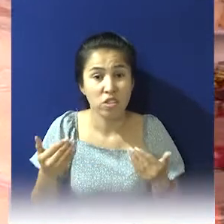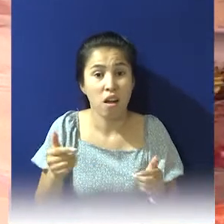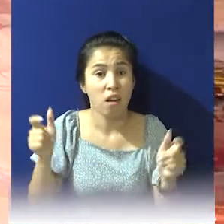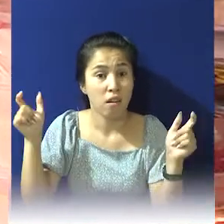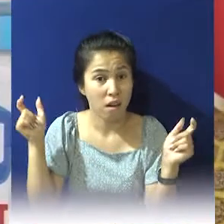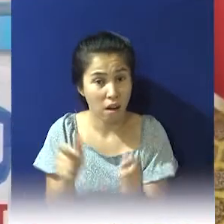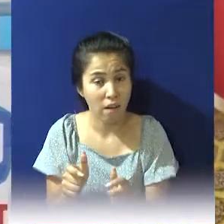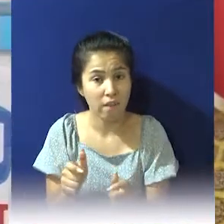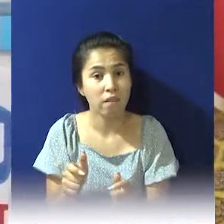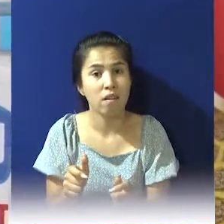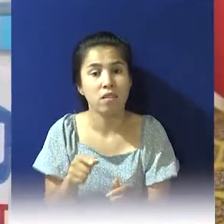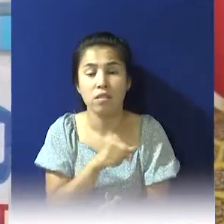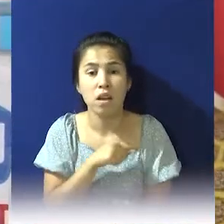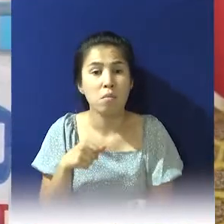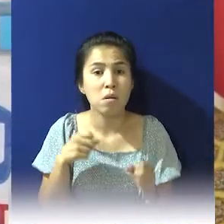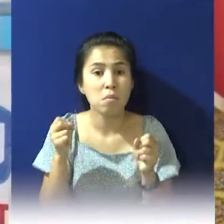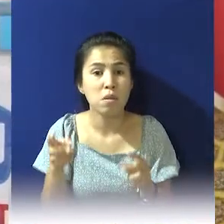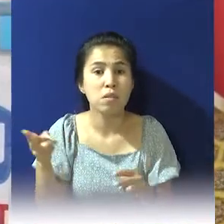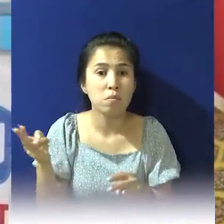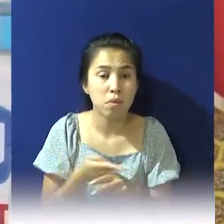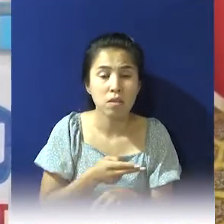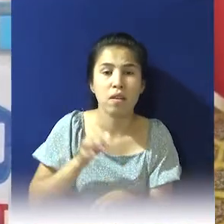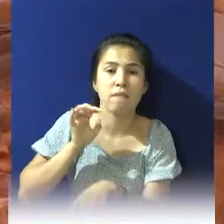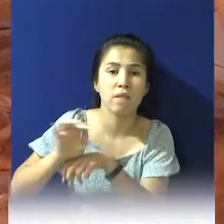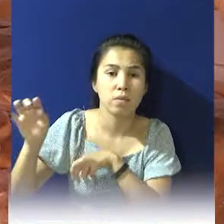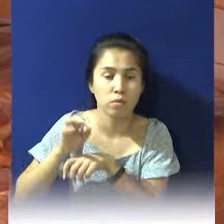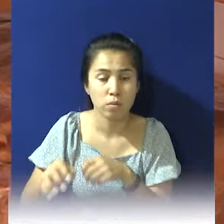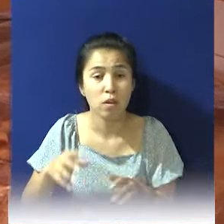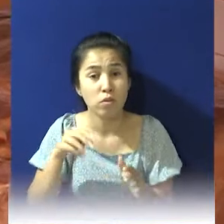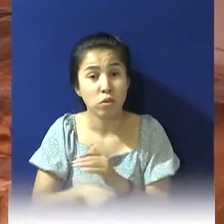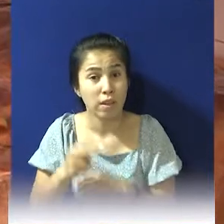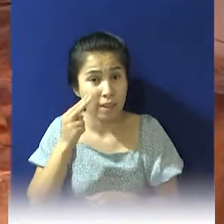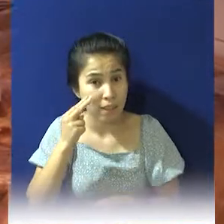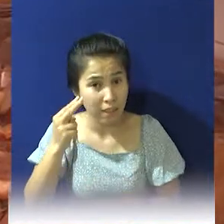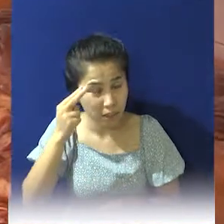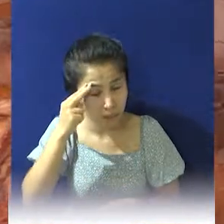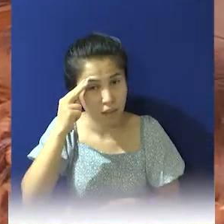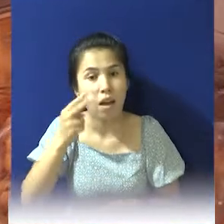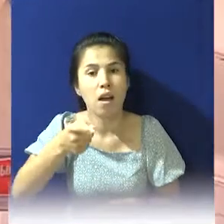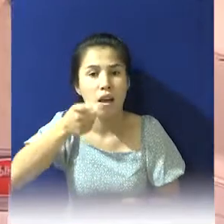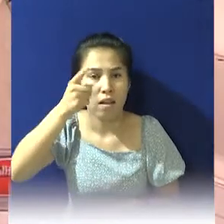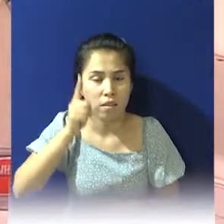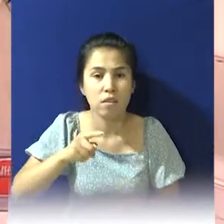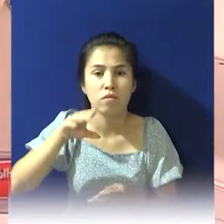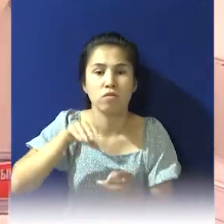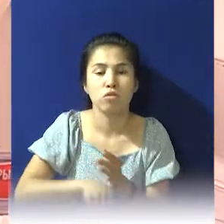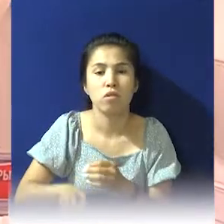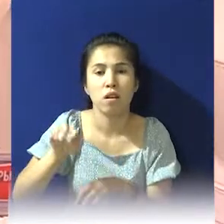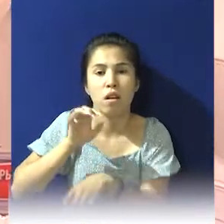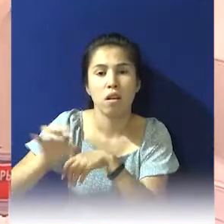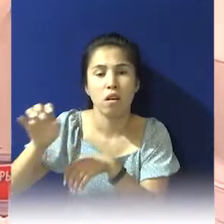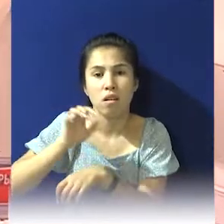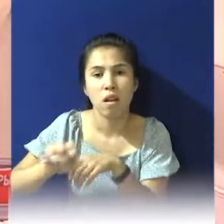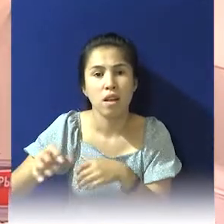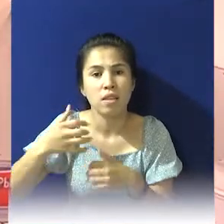лук, кефир, творог, молоко и так далее. В наших социальных магазинах картошка продается по 115 тенге, сахар по 220, рис